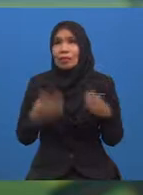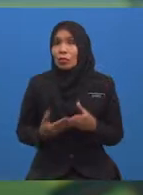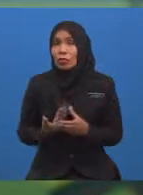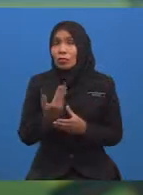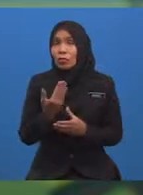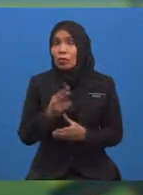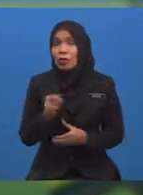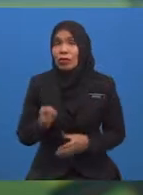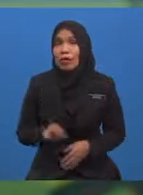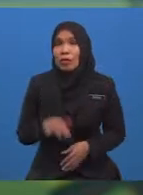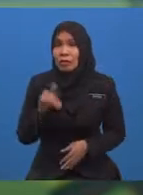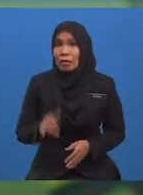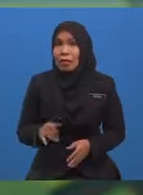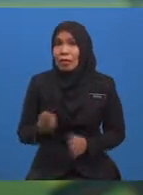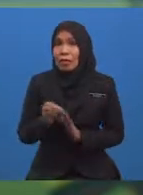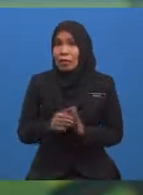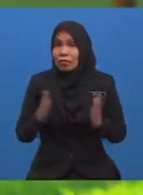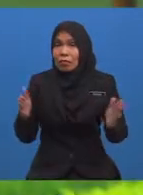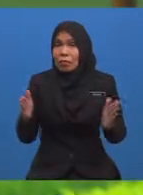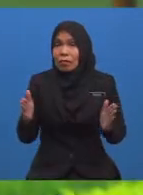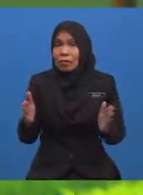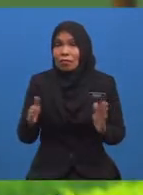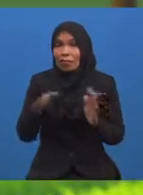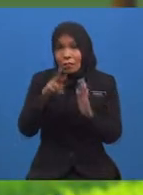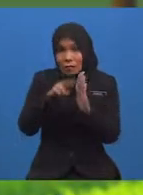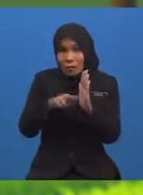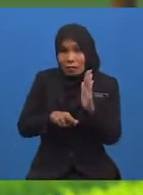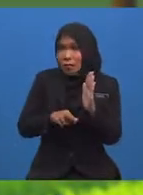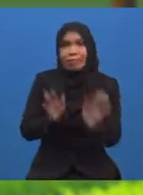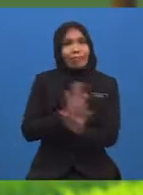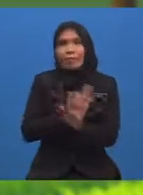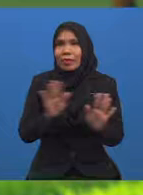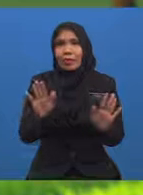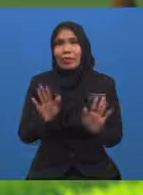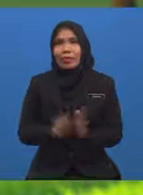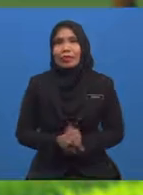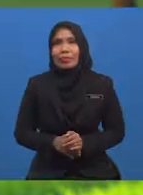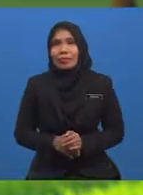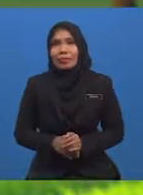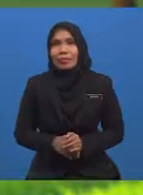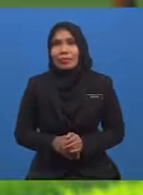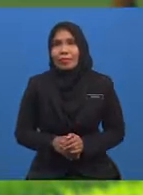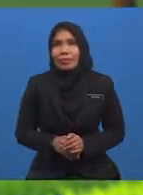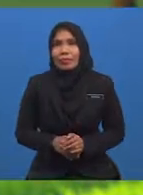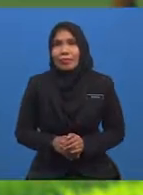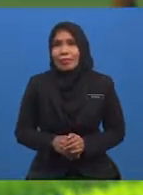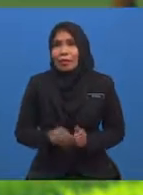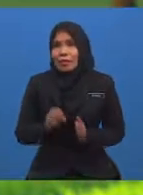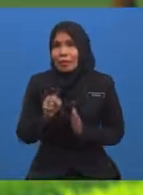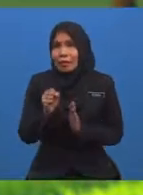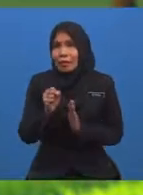ya. Tiada, murid-murid. Seperti murid-murid semua, setiap kali